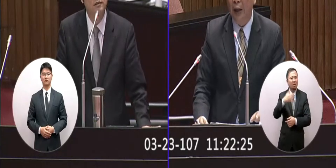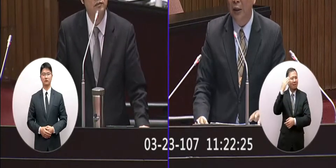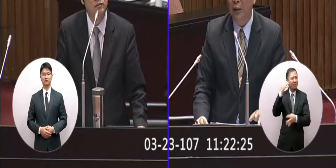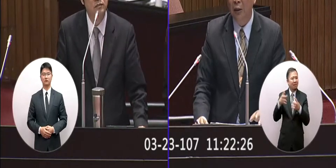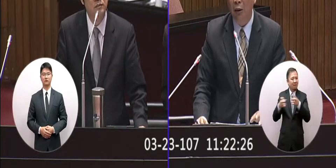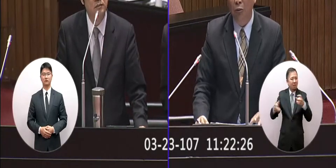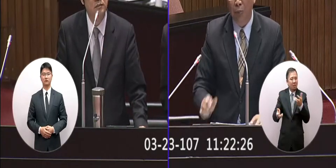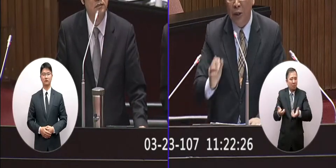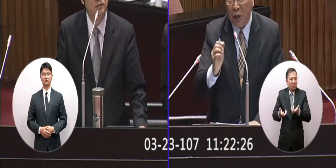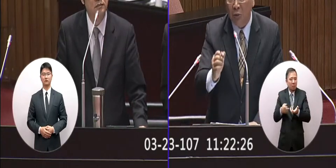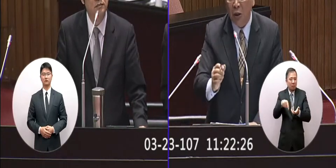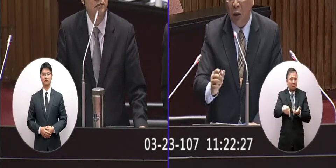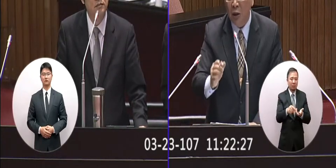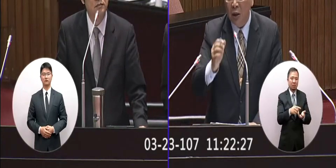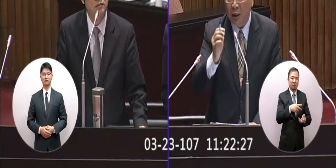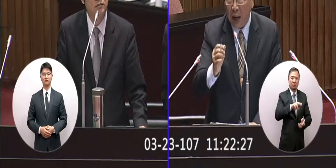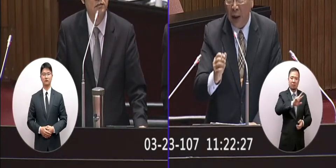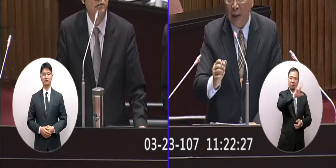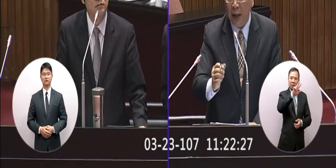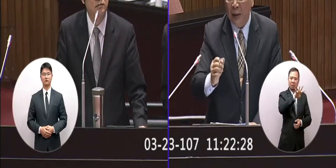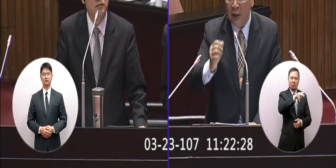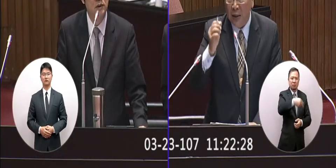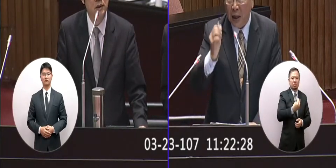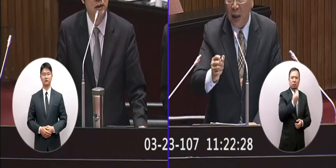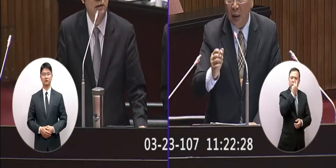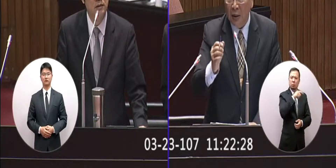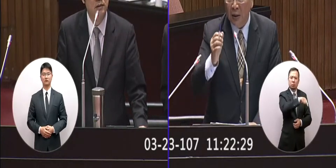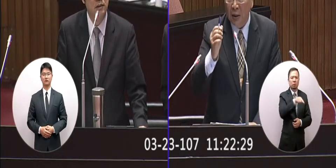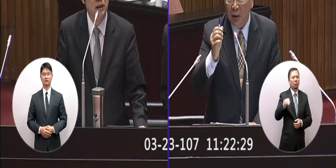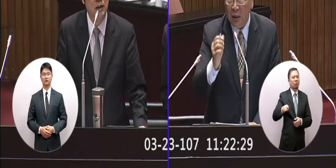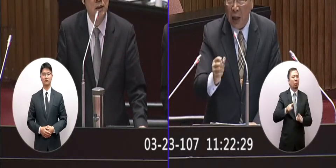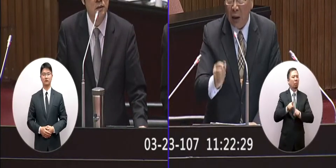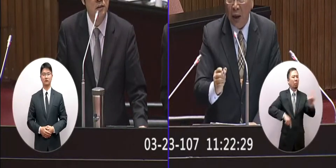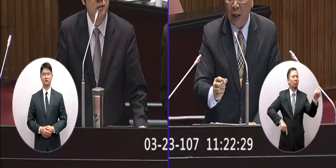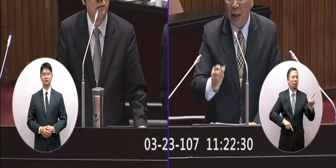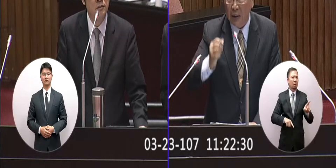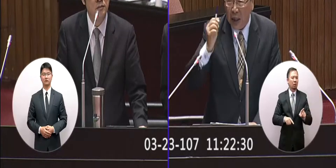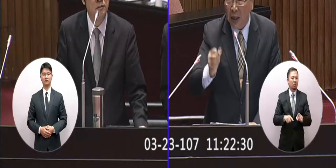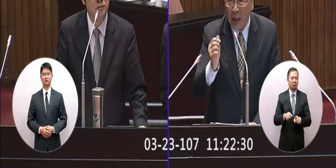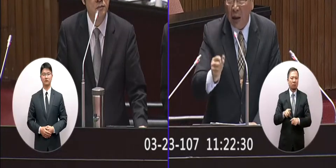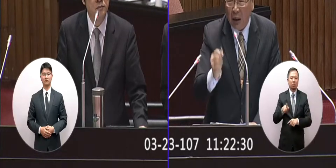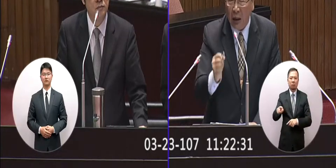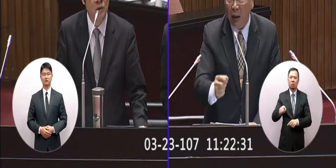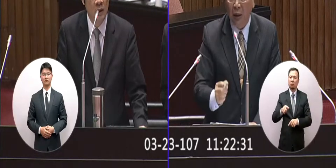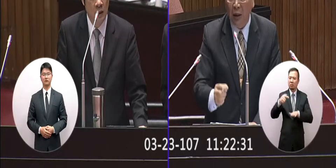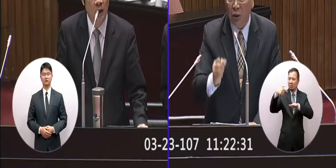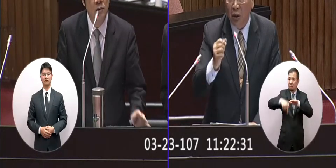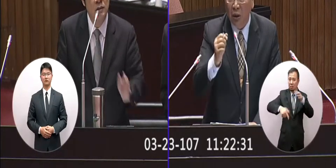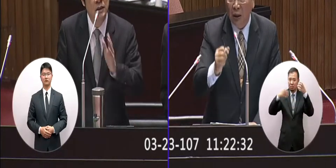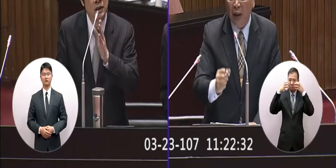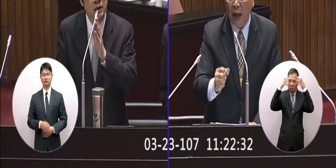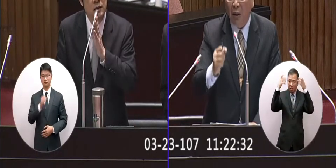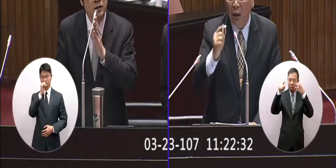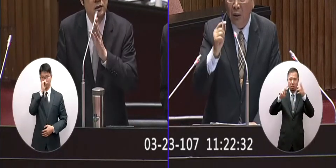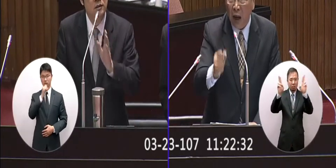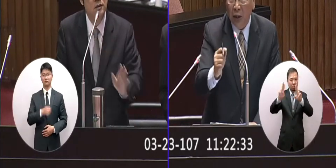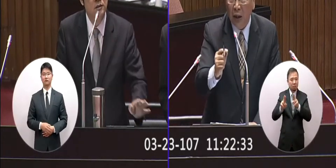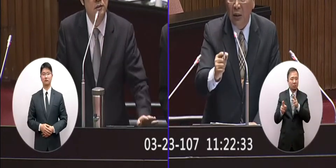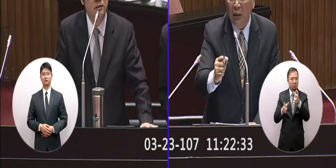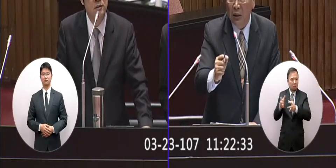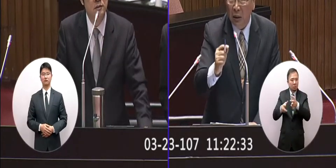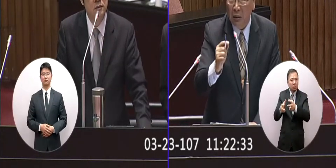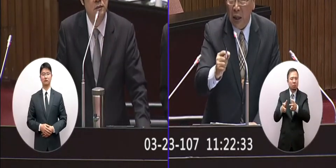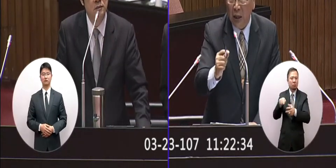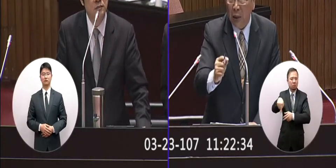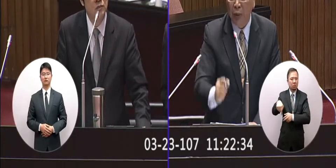地别啊！我们是希望说赖院长，这个深澳发电厂真的要好好的去探讨，到